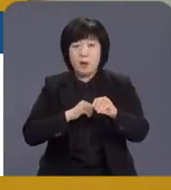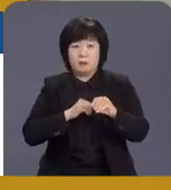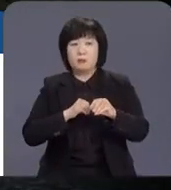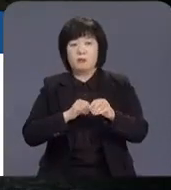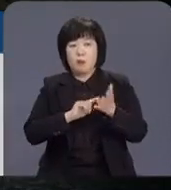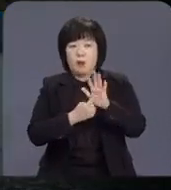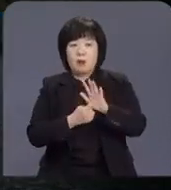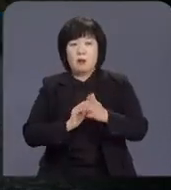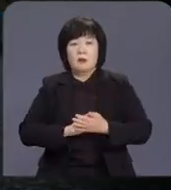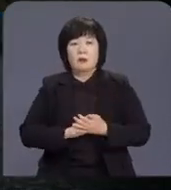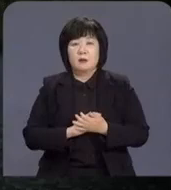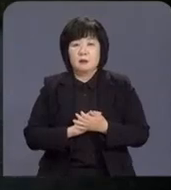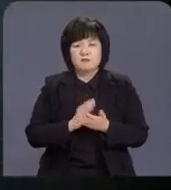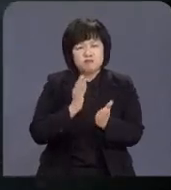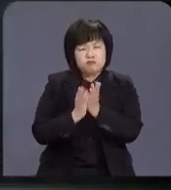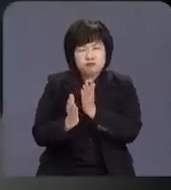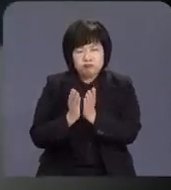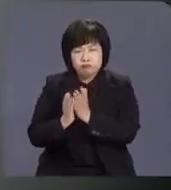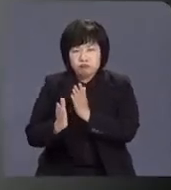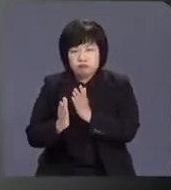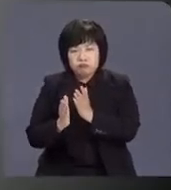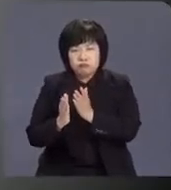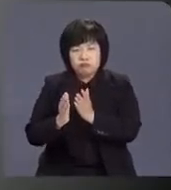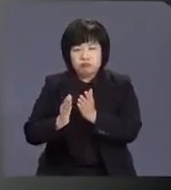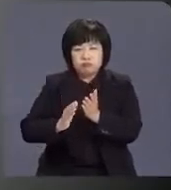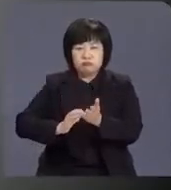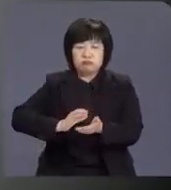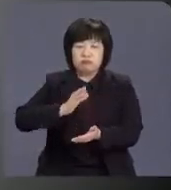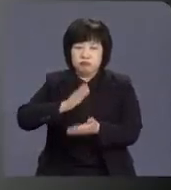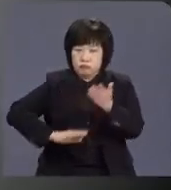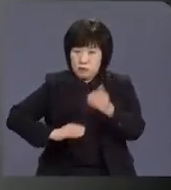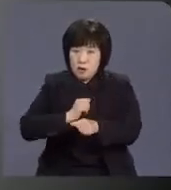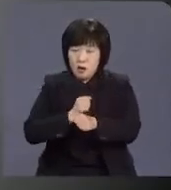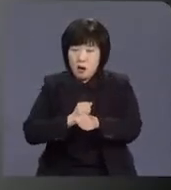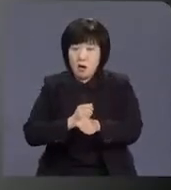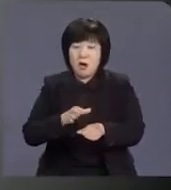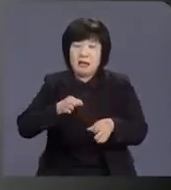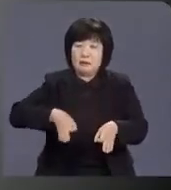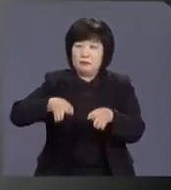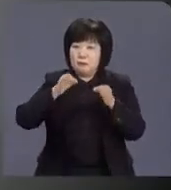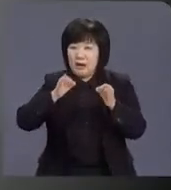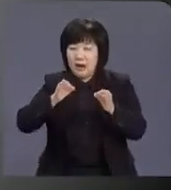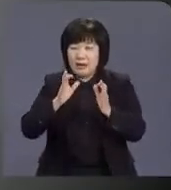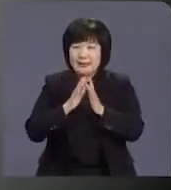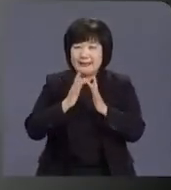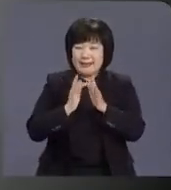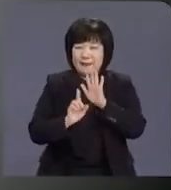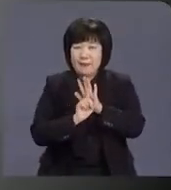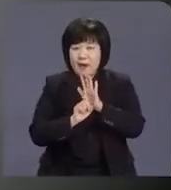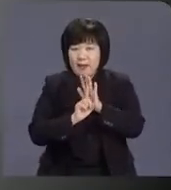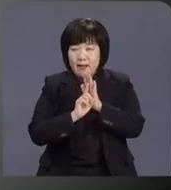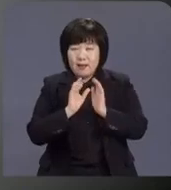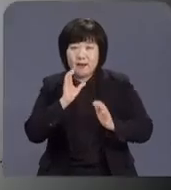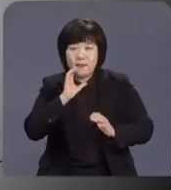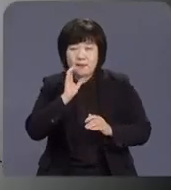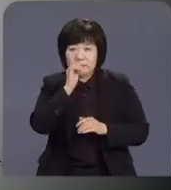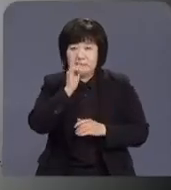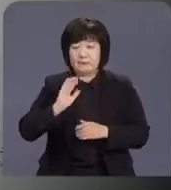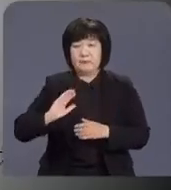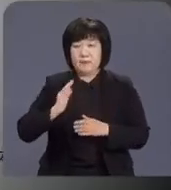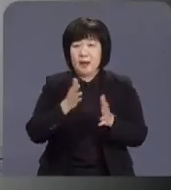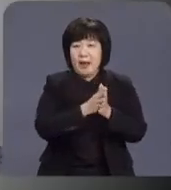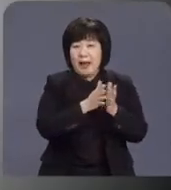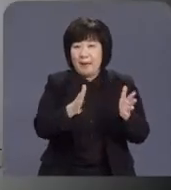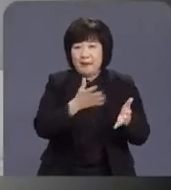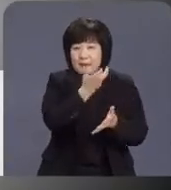이러더라고. 비정상적인 거래량과 가격 상승, 그 이면에는 인터넷 블로그와 카페가 있었습니다. 이